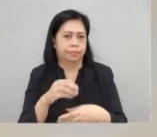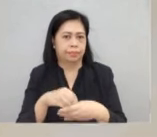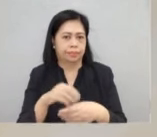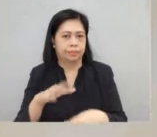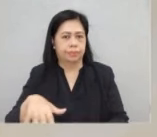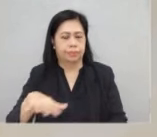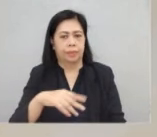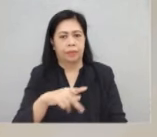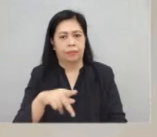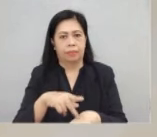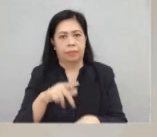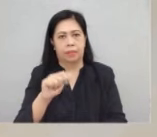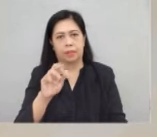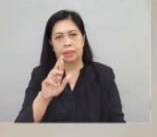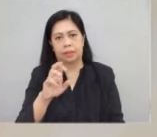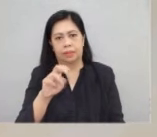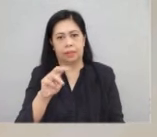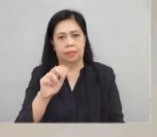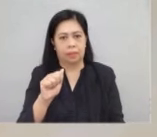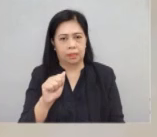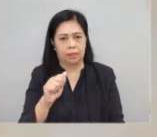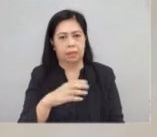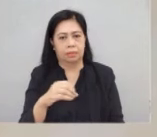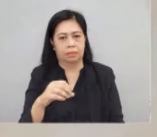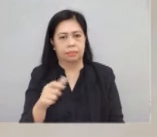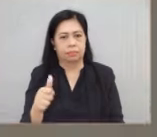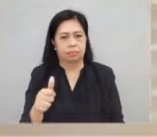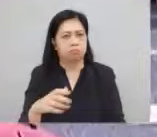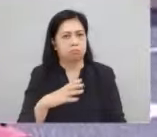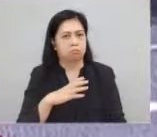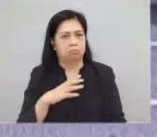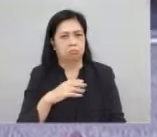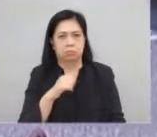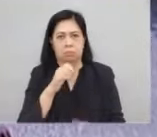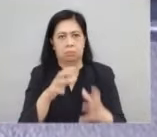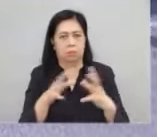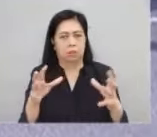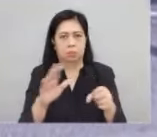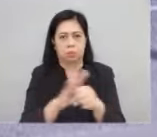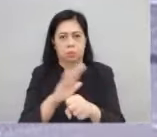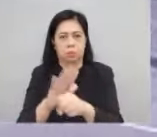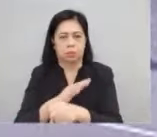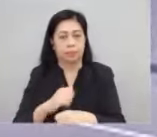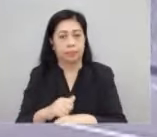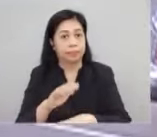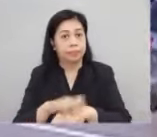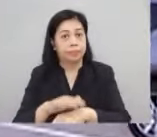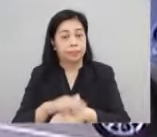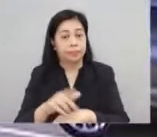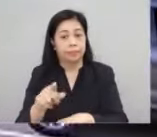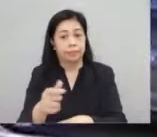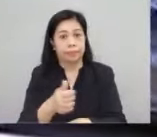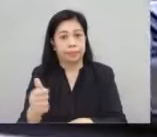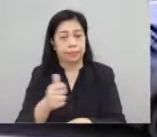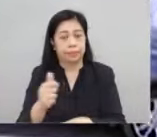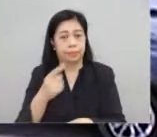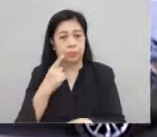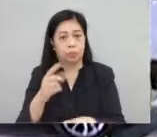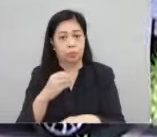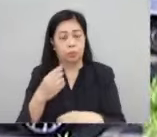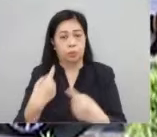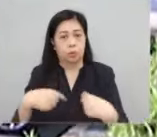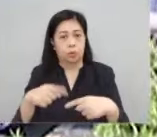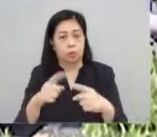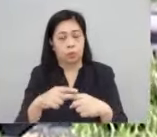sa Ciudad de Victoria ay hindi pa naman po congested. Kaya payo nila sa mga motorista, lalo yung patungong Bukawi at Santa